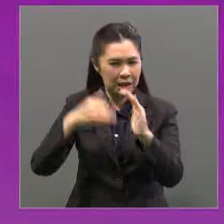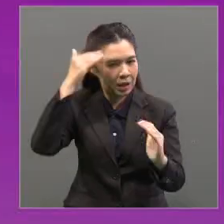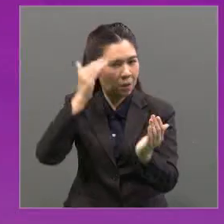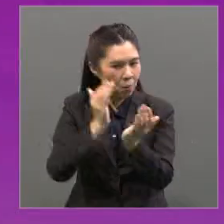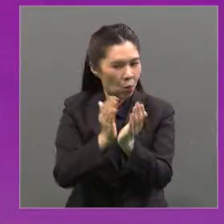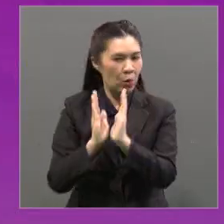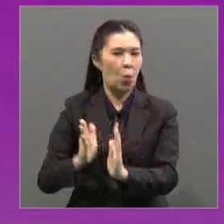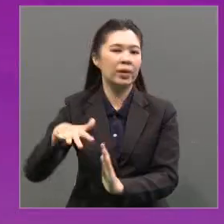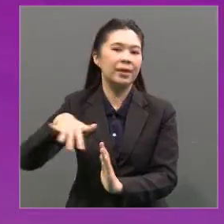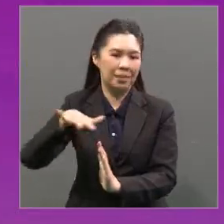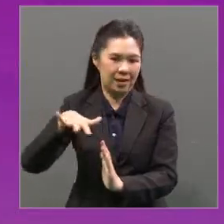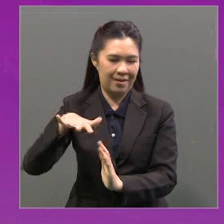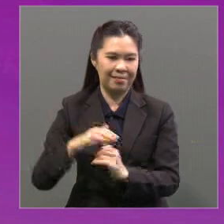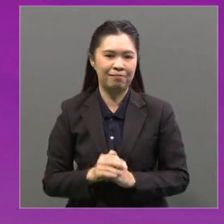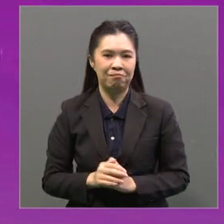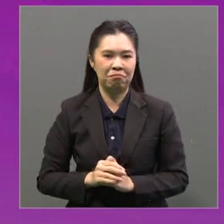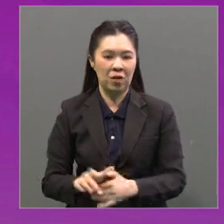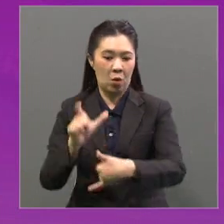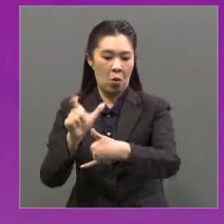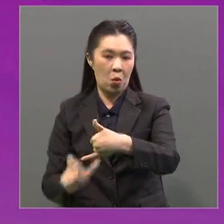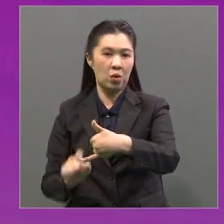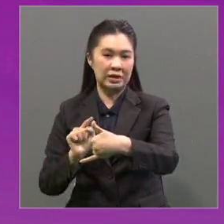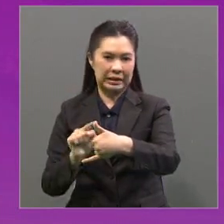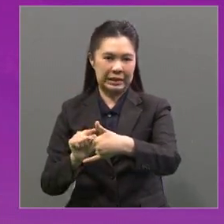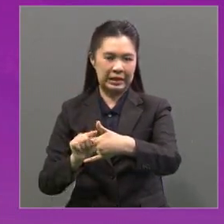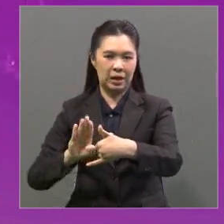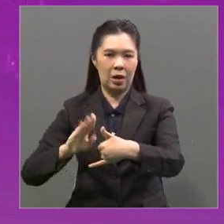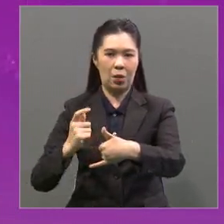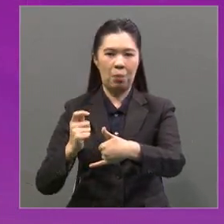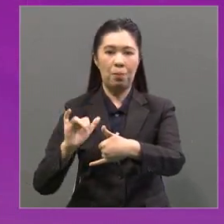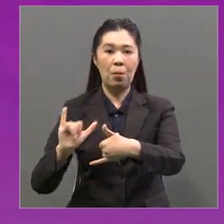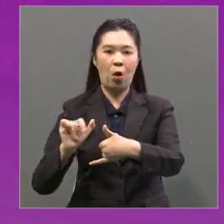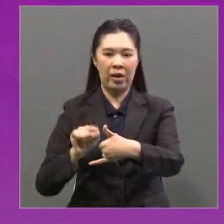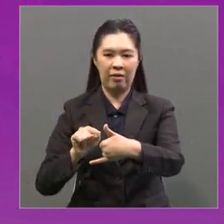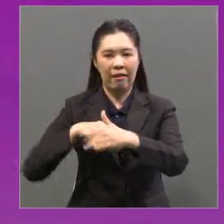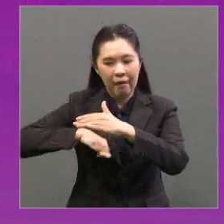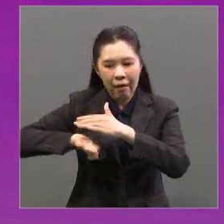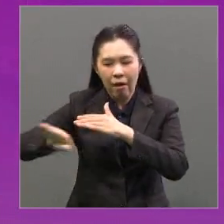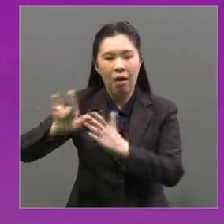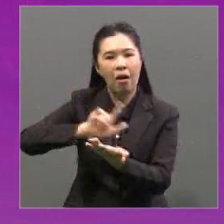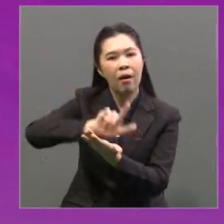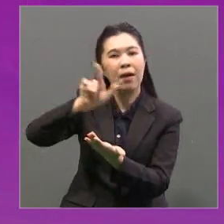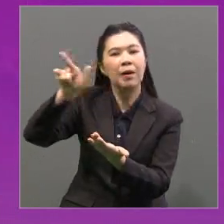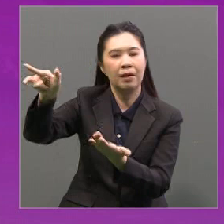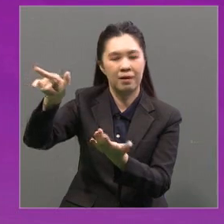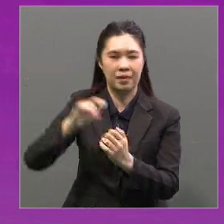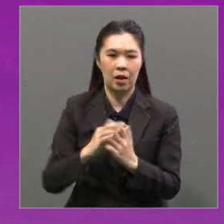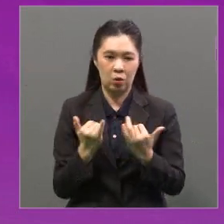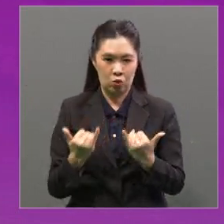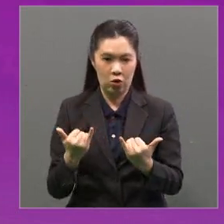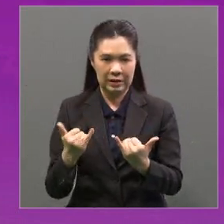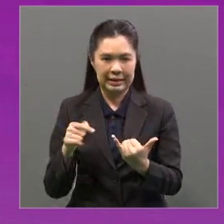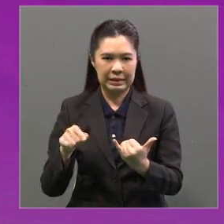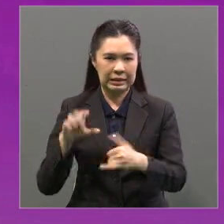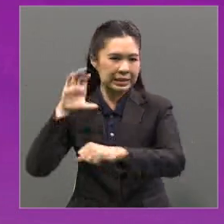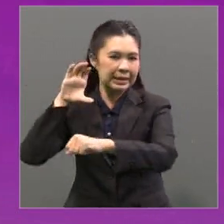รือนนะคะในส่วนของพลเรือนเนี่ยผู้ต้องหาคนสำคัญก็คือนายบอยนั่นเองที่หลบหนีออกนอกประเทศซึ่งล่าสุดเองนะคะก็สามาร